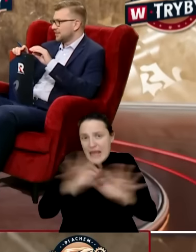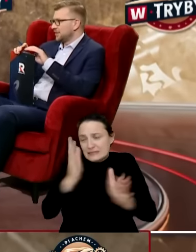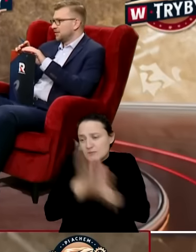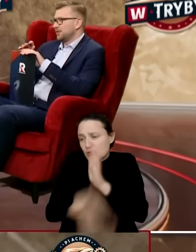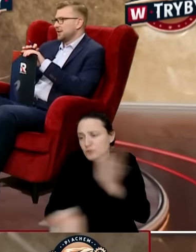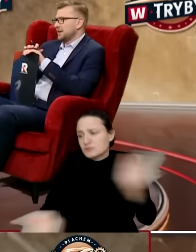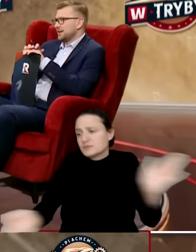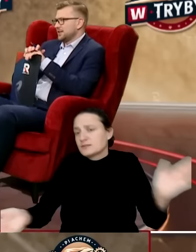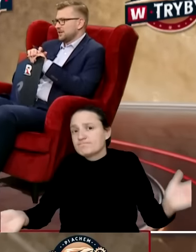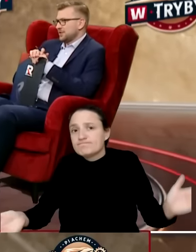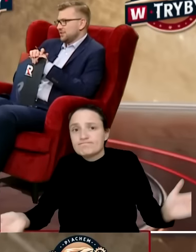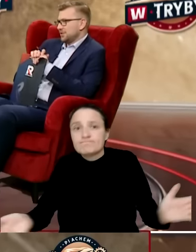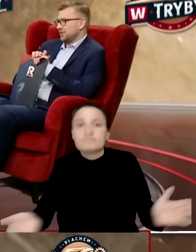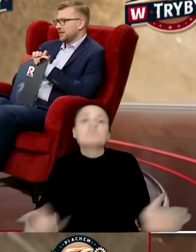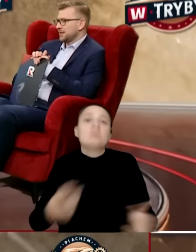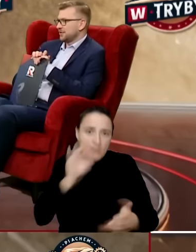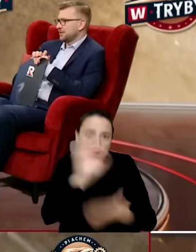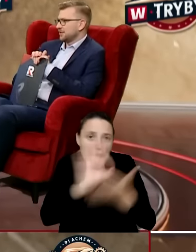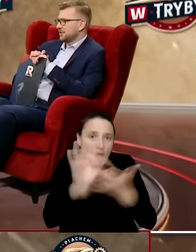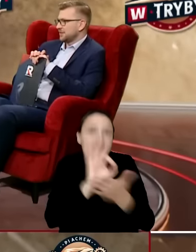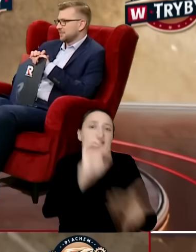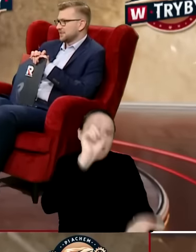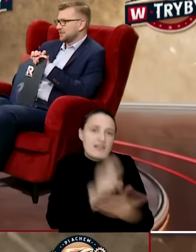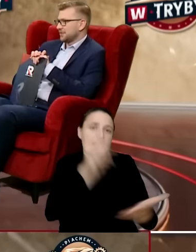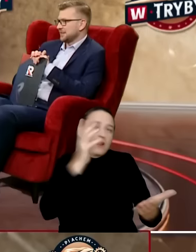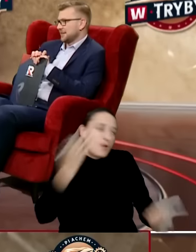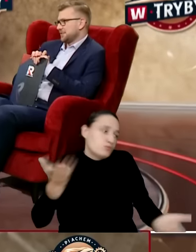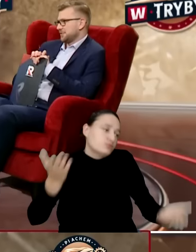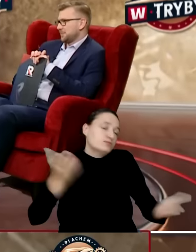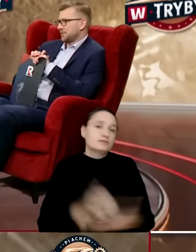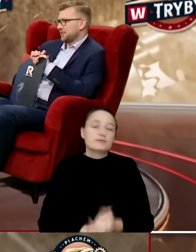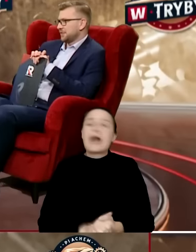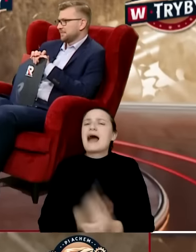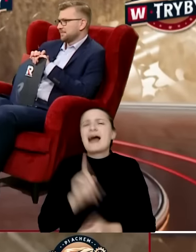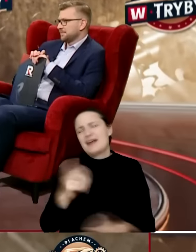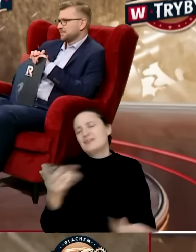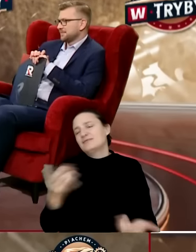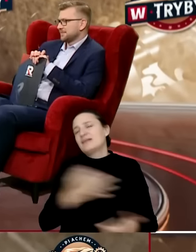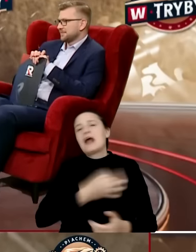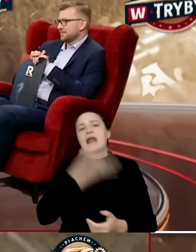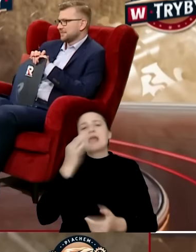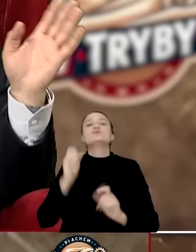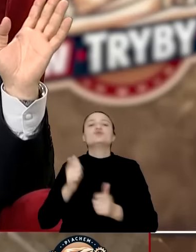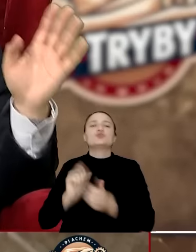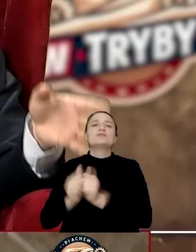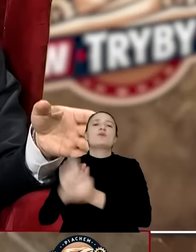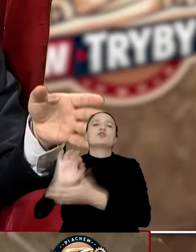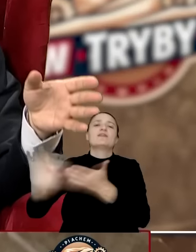wygrali kolejną loterię, ale jeżeli chodzi o loterię, no to hitem jest Totalizator Sportowy.